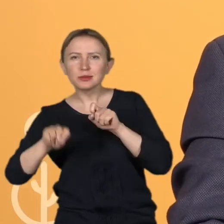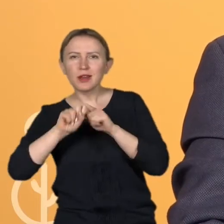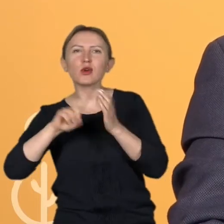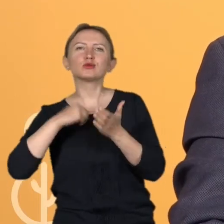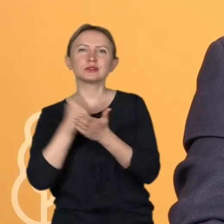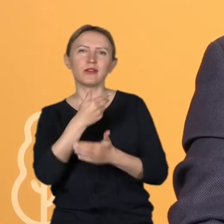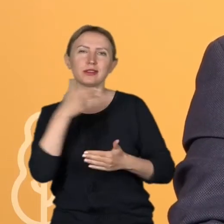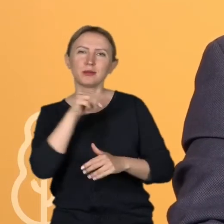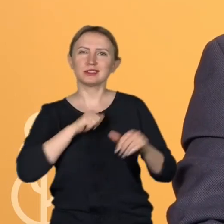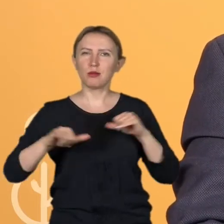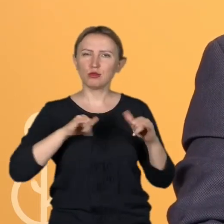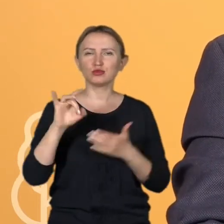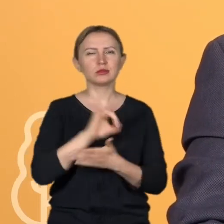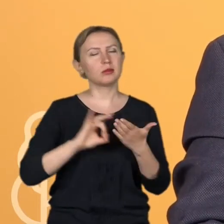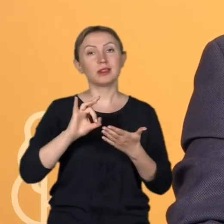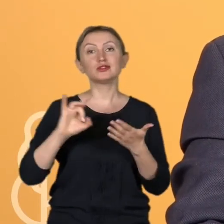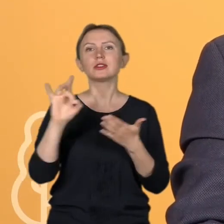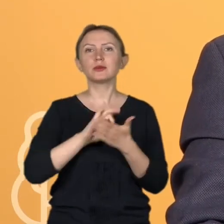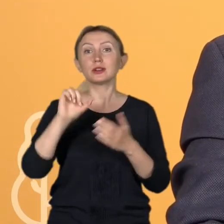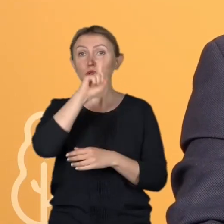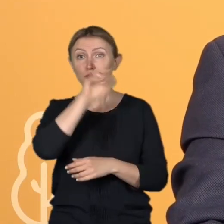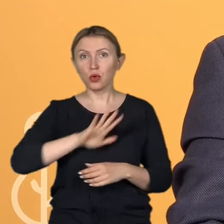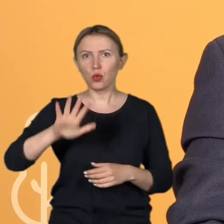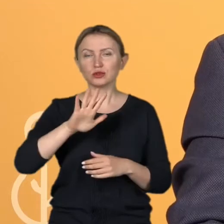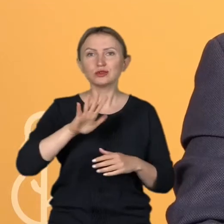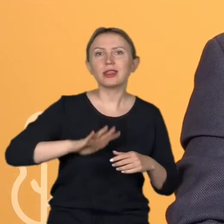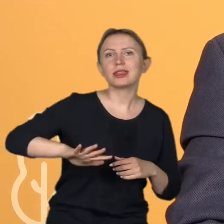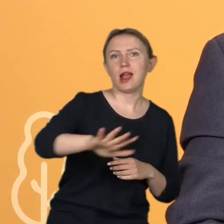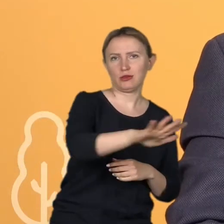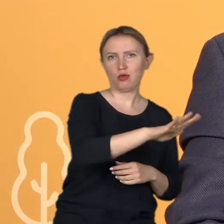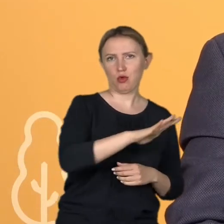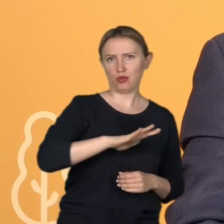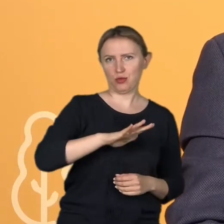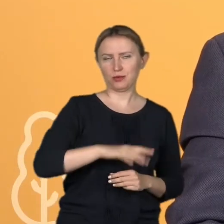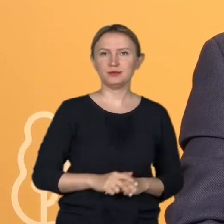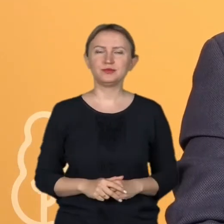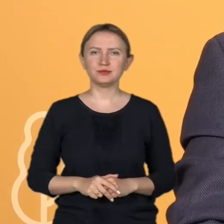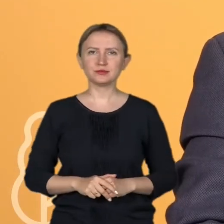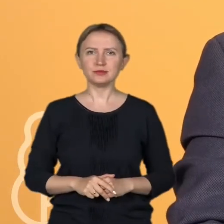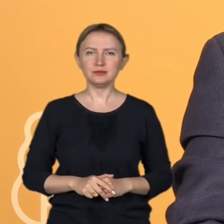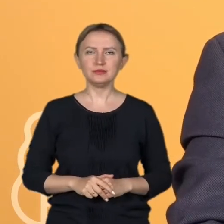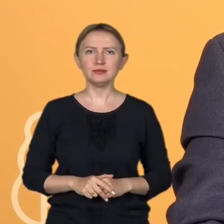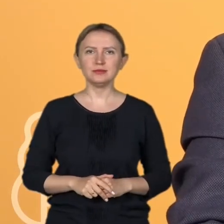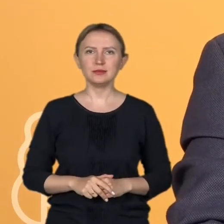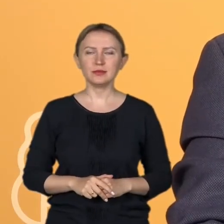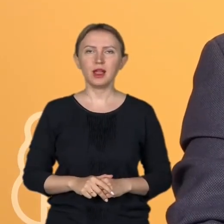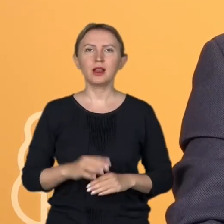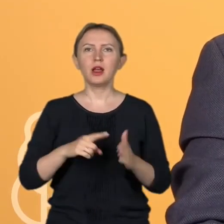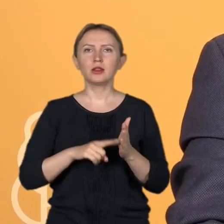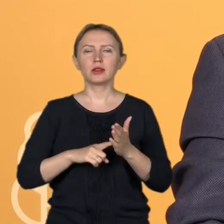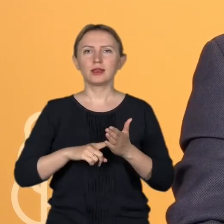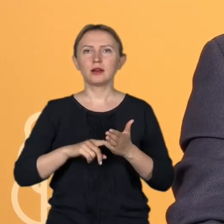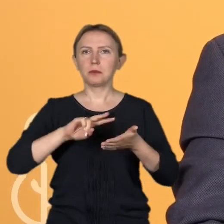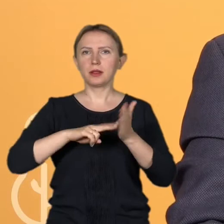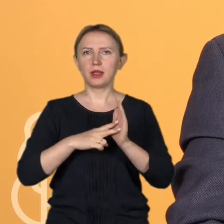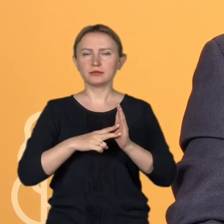ustawy o samorządzie gminnym, że gmina to jest społeczność i terytorium. Ale w takim podejściu